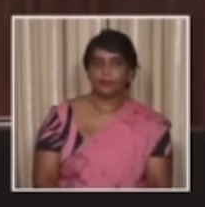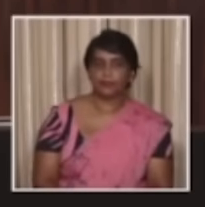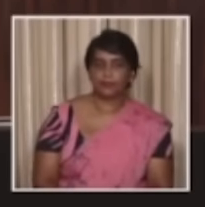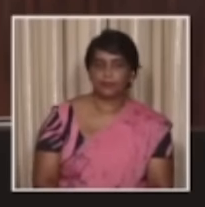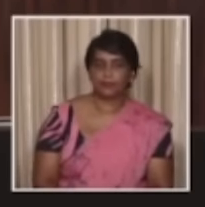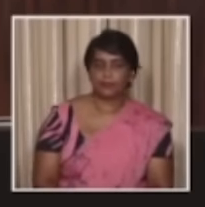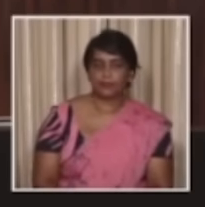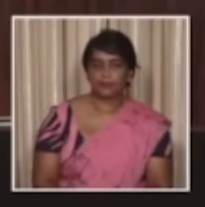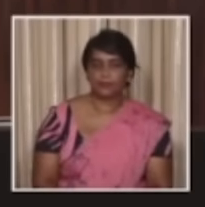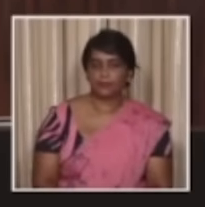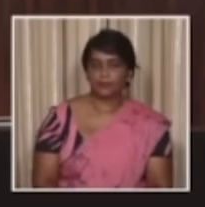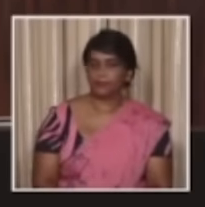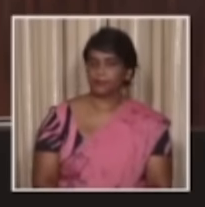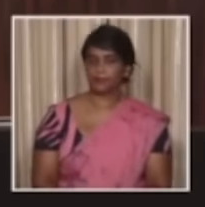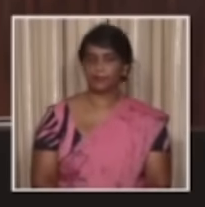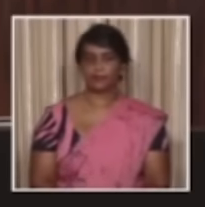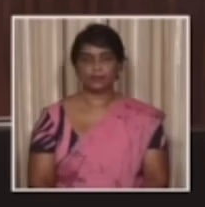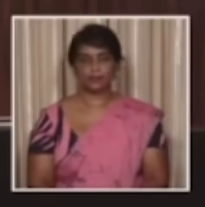ඔව්